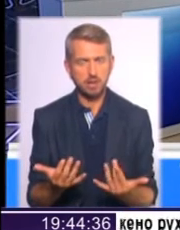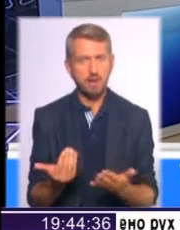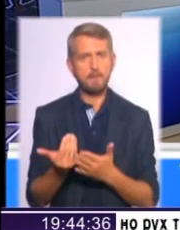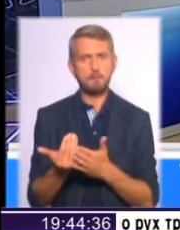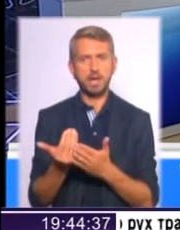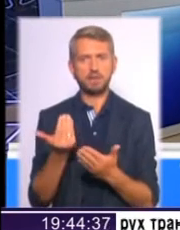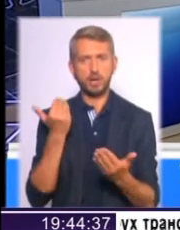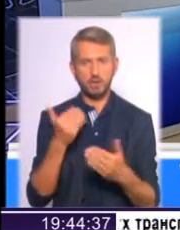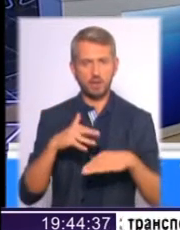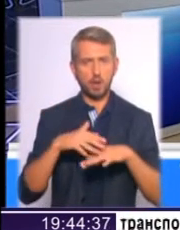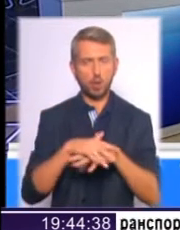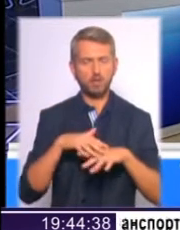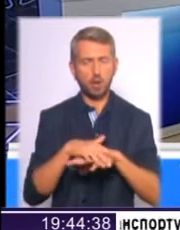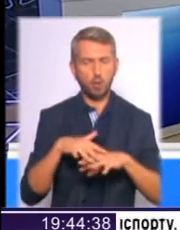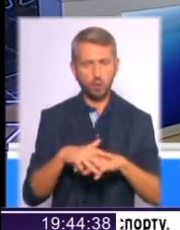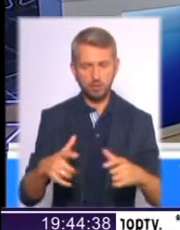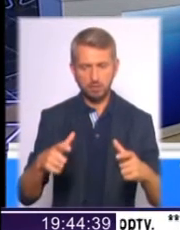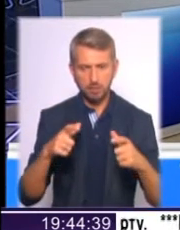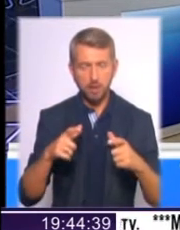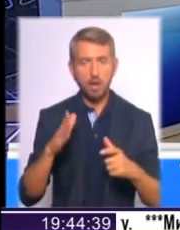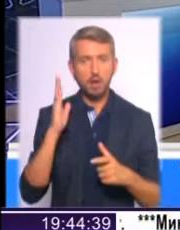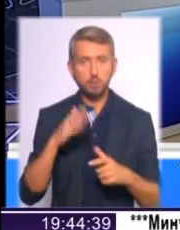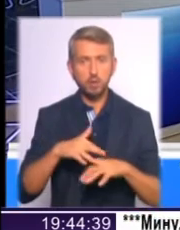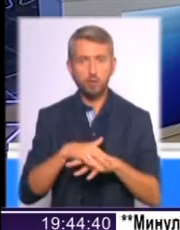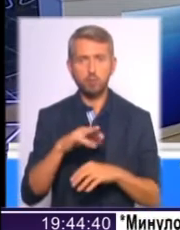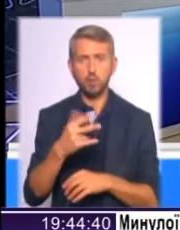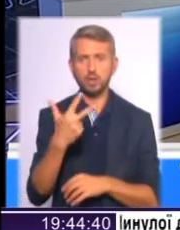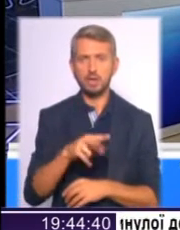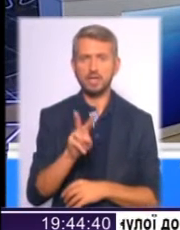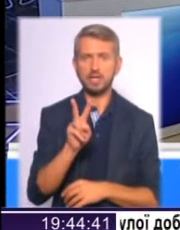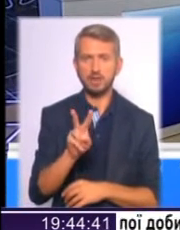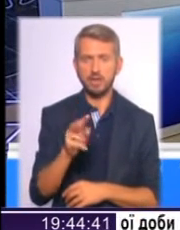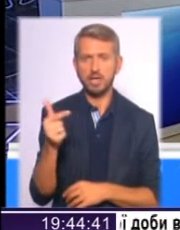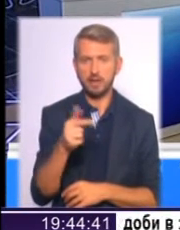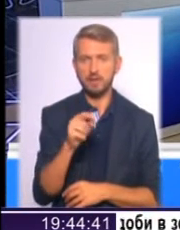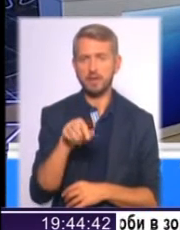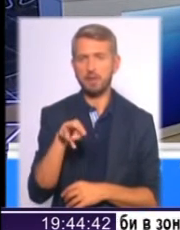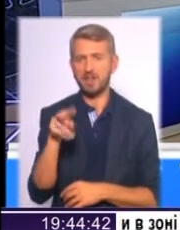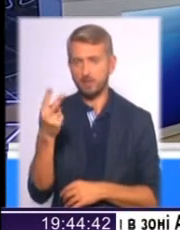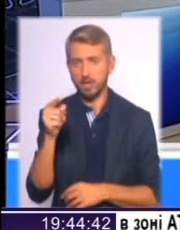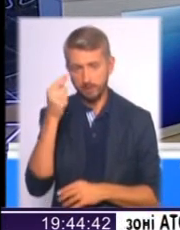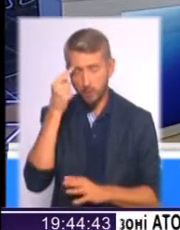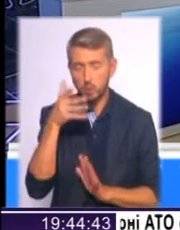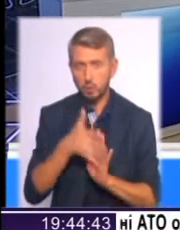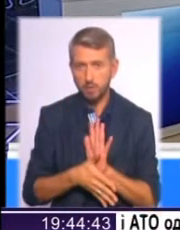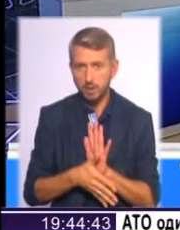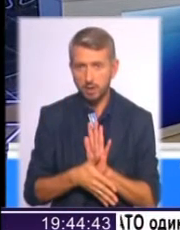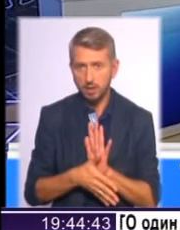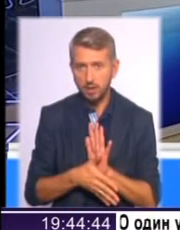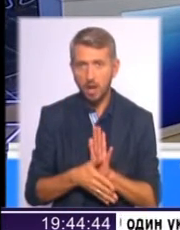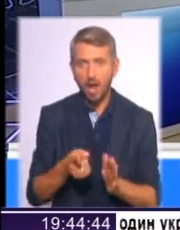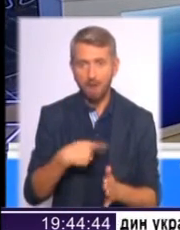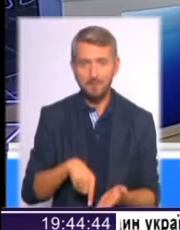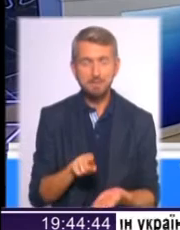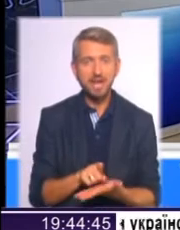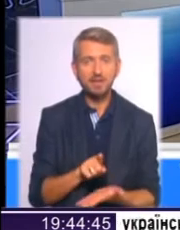предварительної розрахунки, і будемо, нас нараховано по 32 гривні за квадратний метр. Ви ж розумієте. А ми пенсіонери.